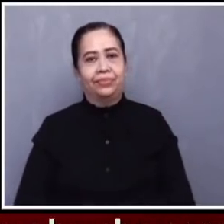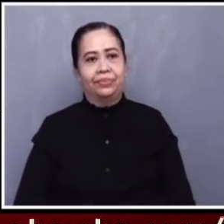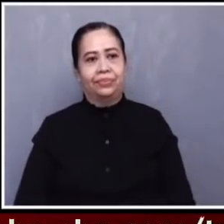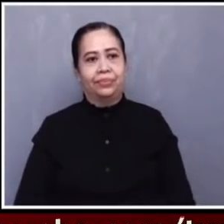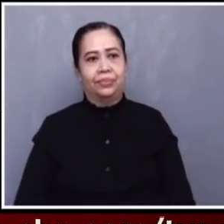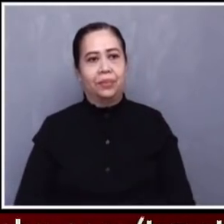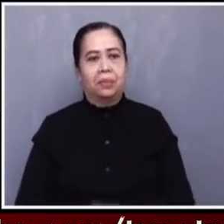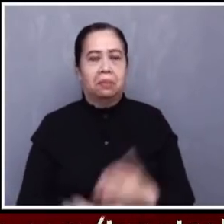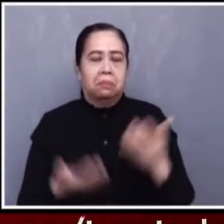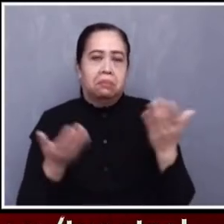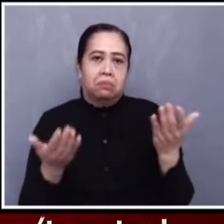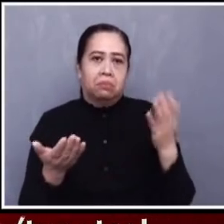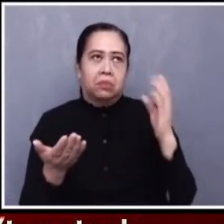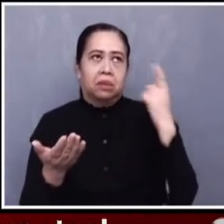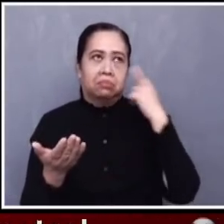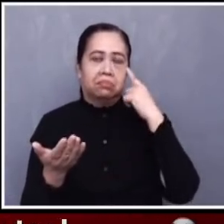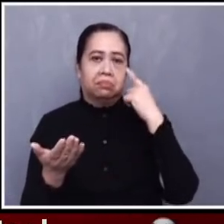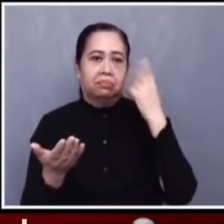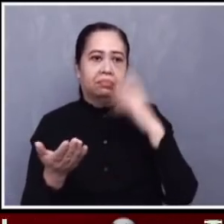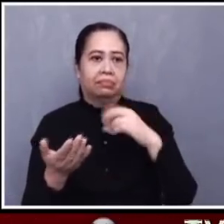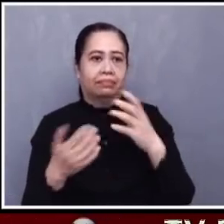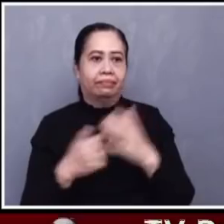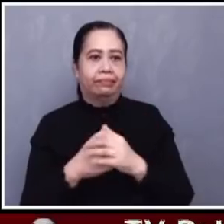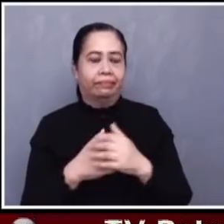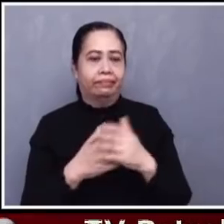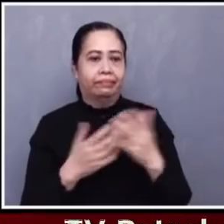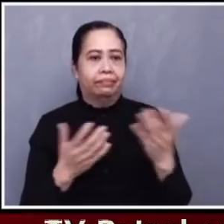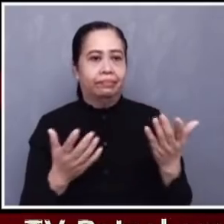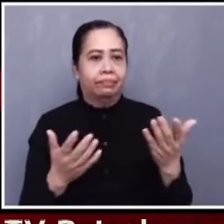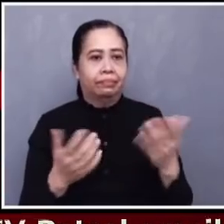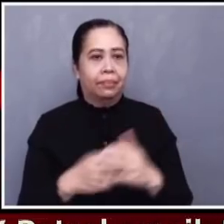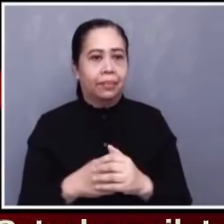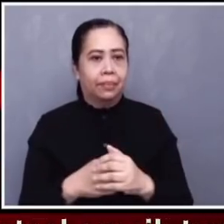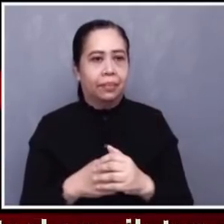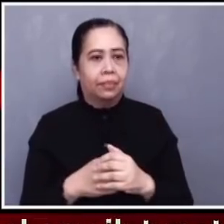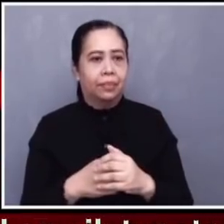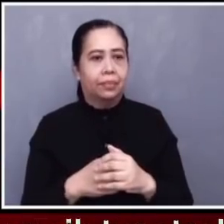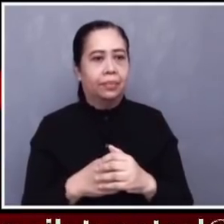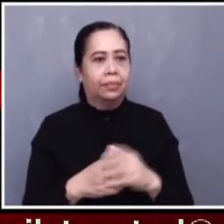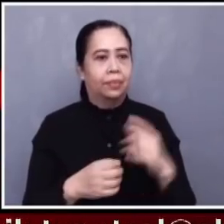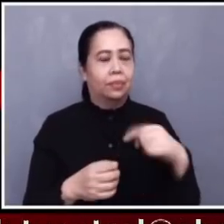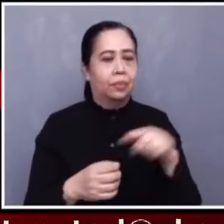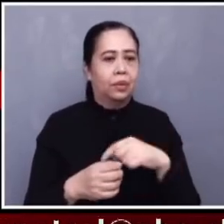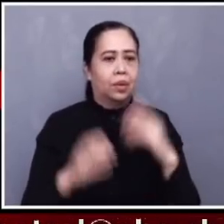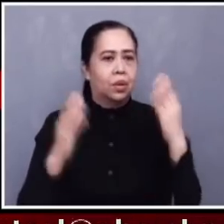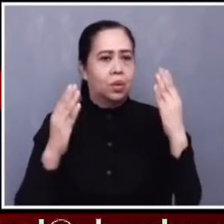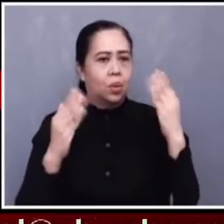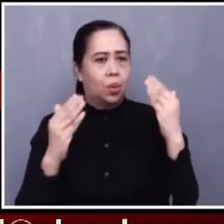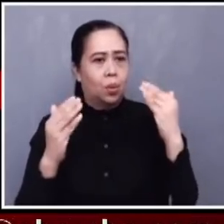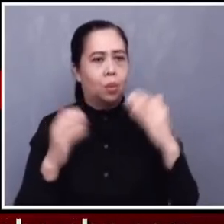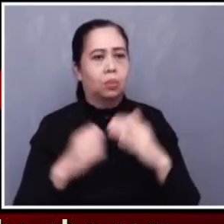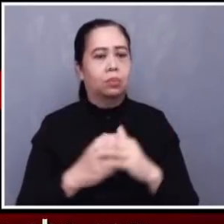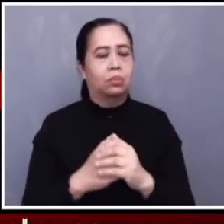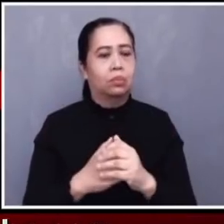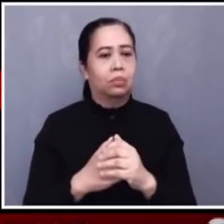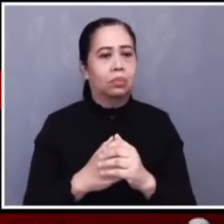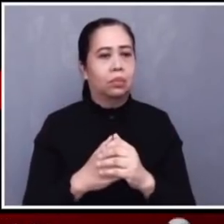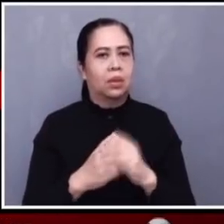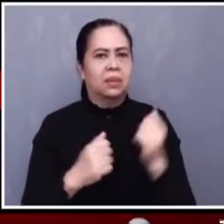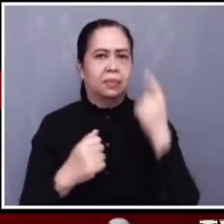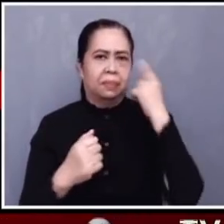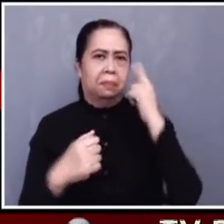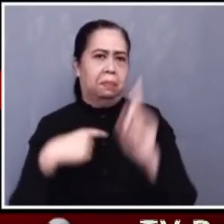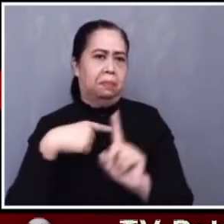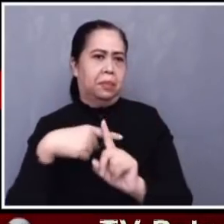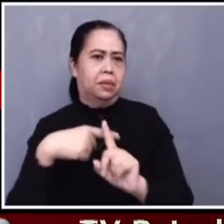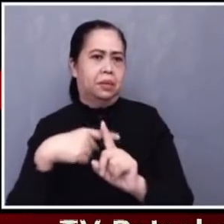guess kuha na lang yun. Kung unsa man eh, let's hope na lang na let's be positive